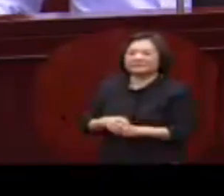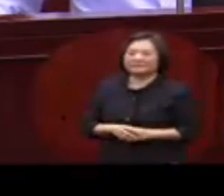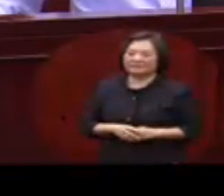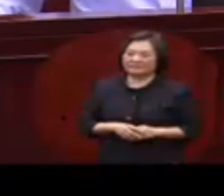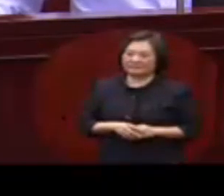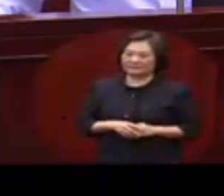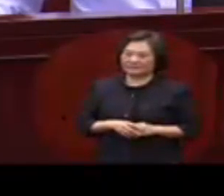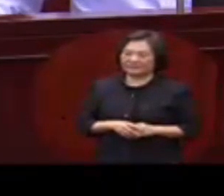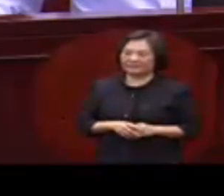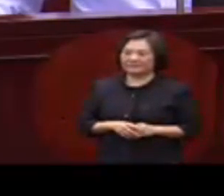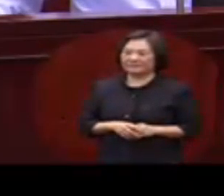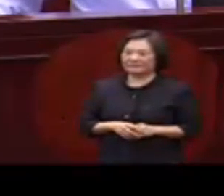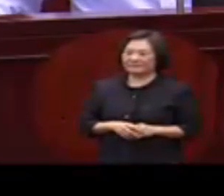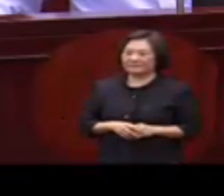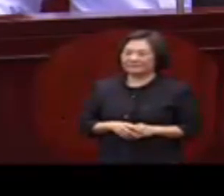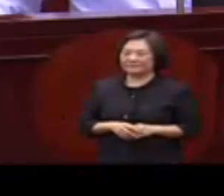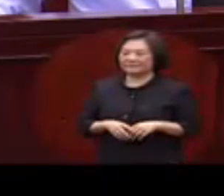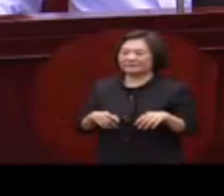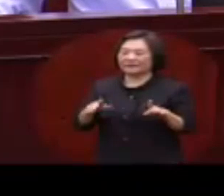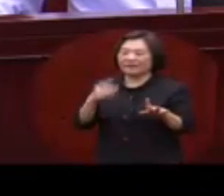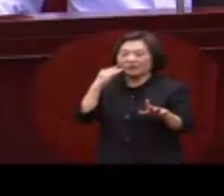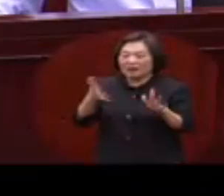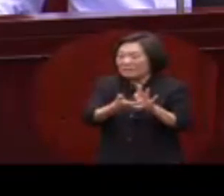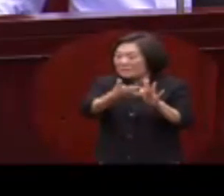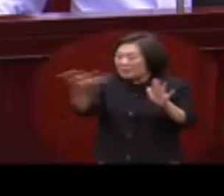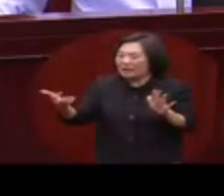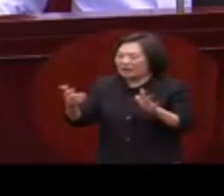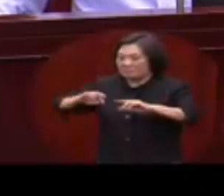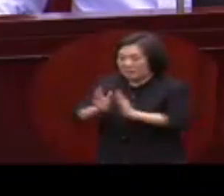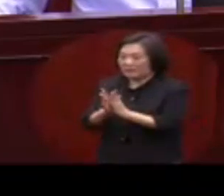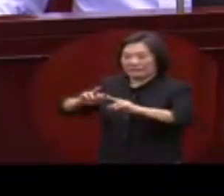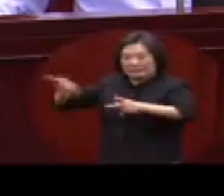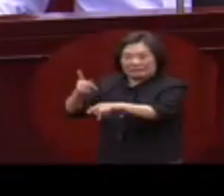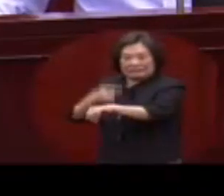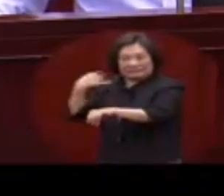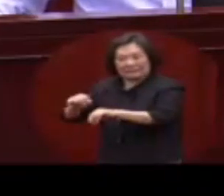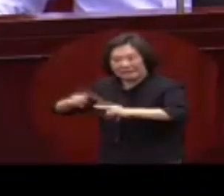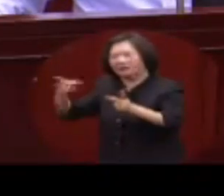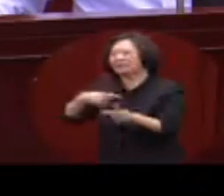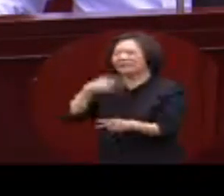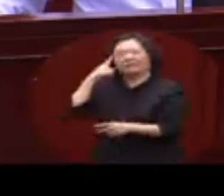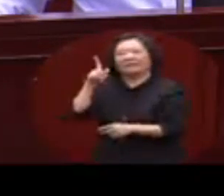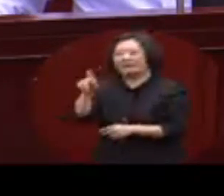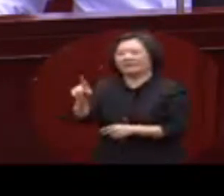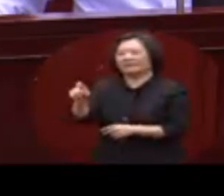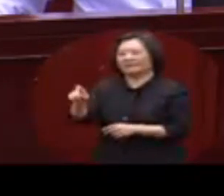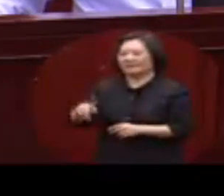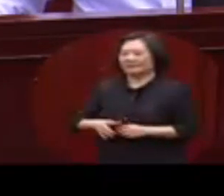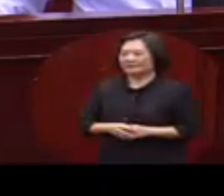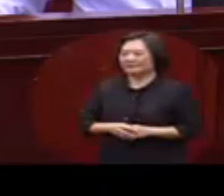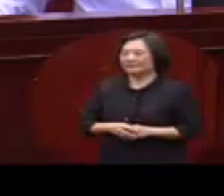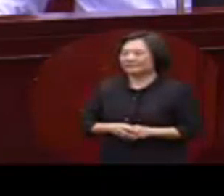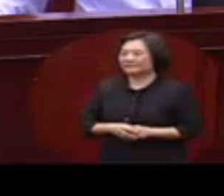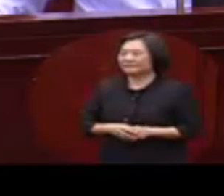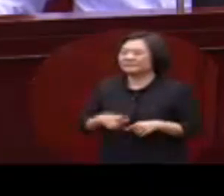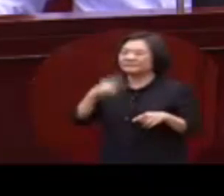换一个空间，你知道，突然他过去的习惯全部改变。所以大概目前在那些旧的市场，我们就开始把一些东西导